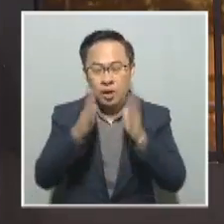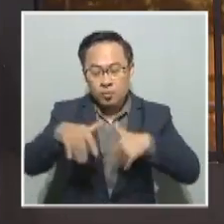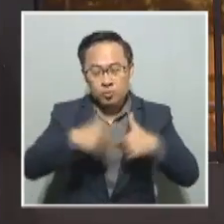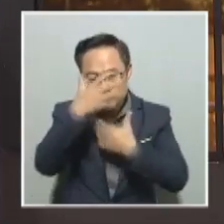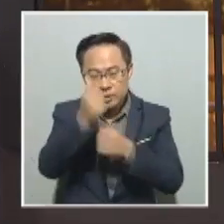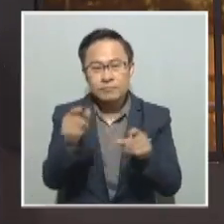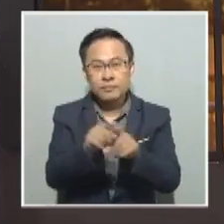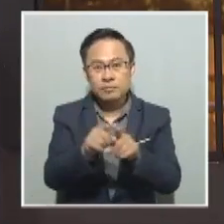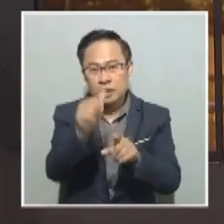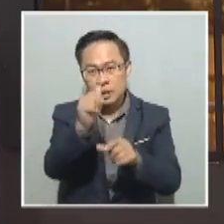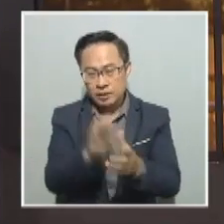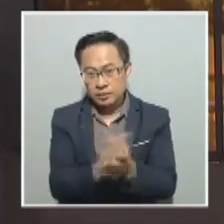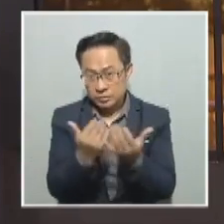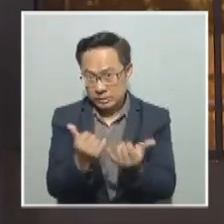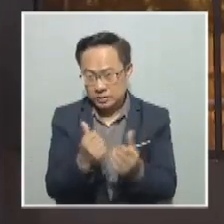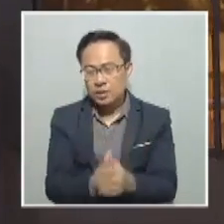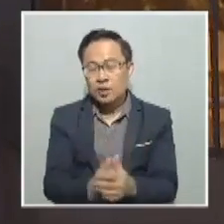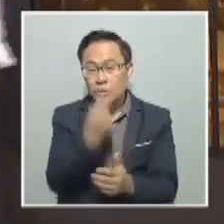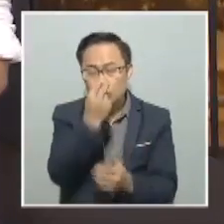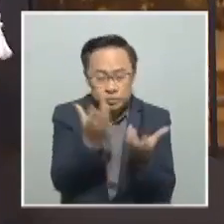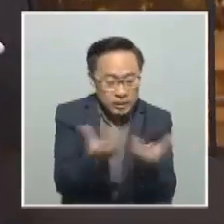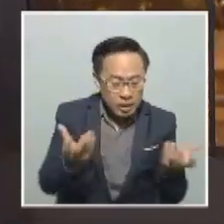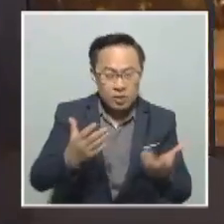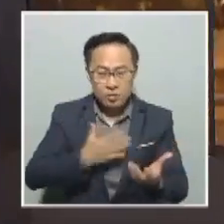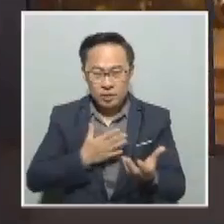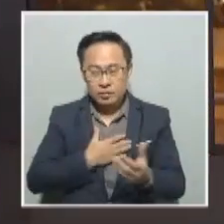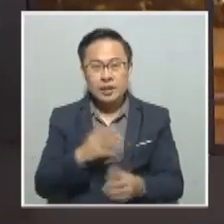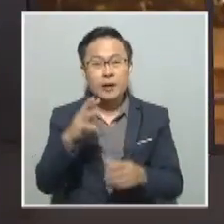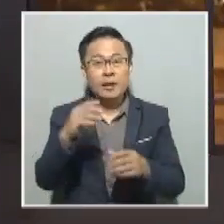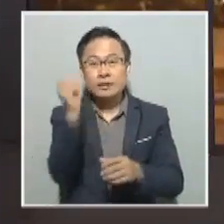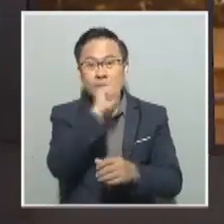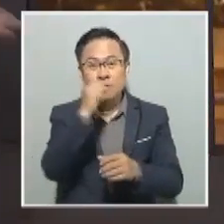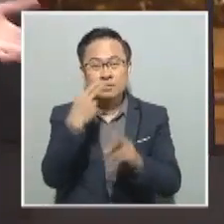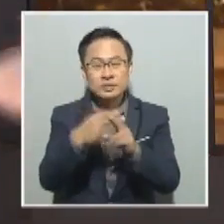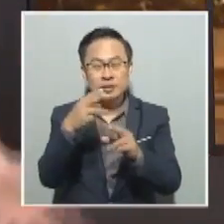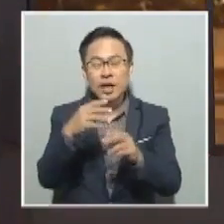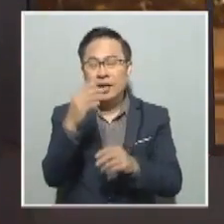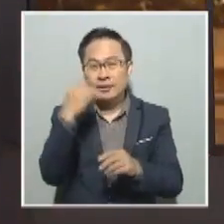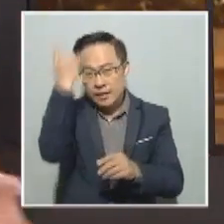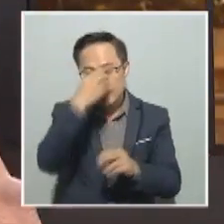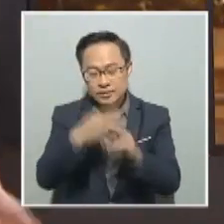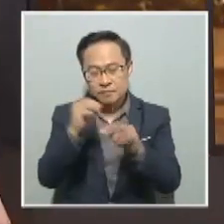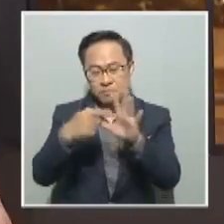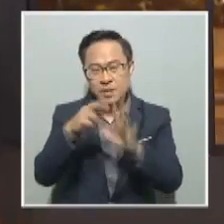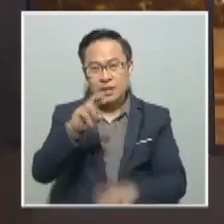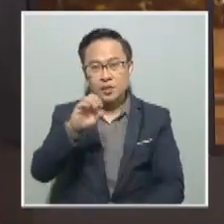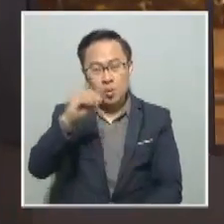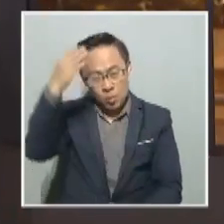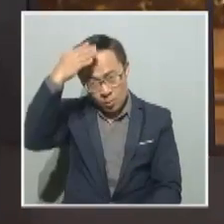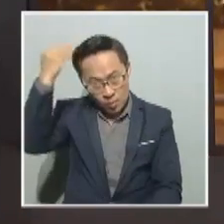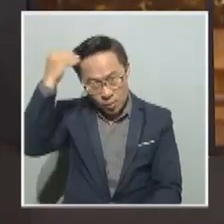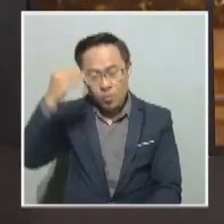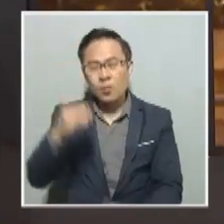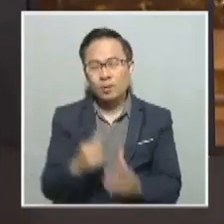อดเดี๋ยวลิต้าขอไปหาทางของตัวเองก่อนละกัน ท่านมาริโอไม่อายแล้วก็อย่าหวังว่าลิต้าจะอาย ลิต้าจะอายทำไมมันไม่จำเป็นแล้ว เพราะฉะ